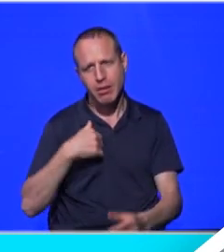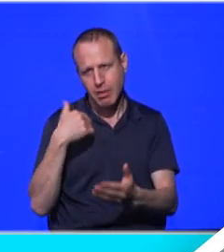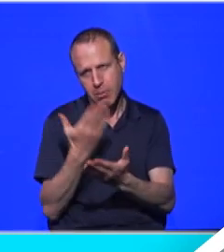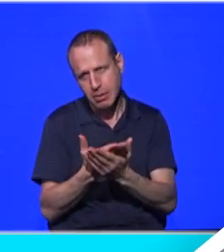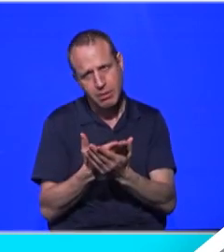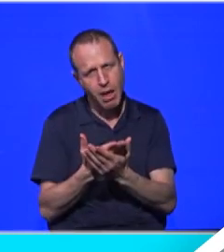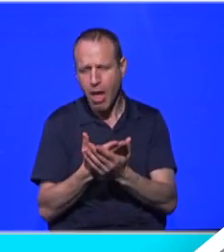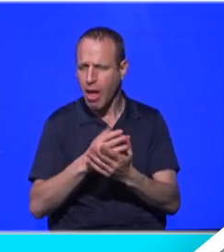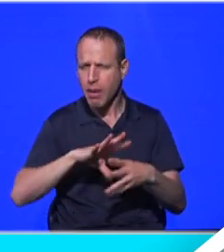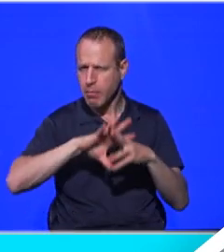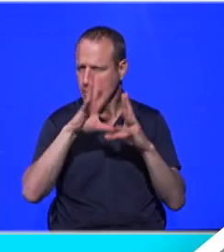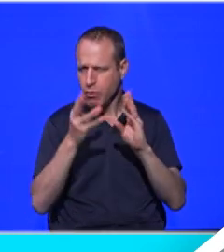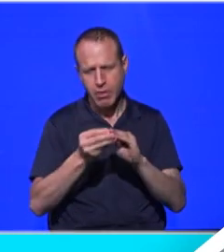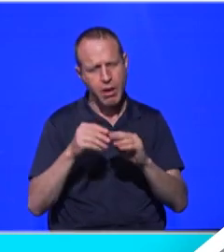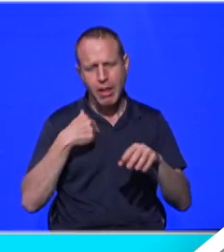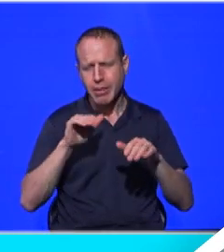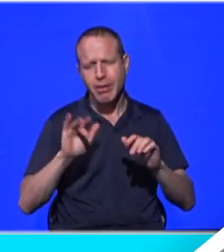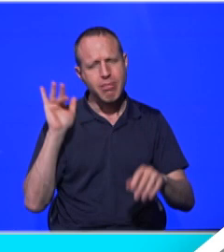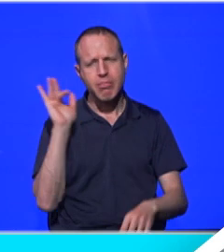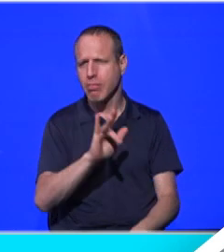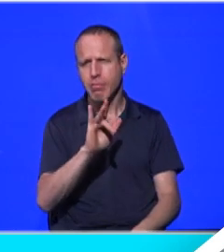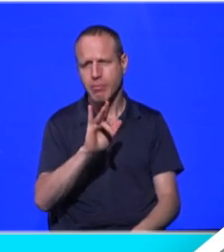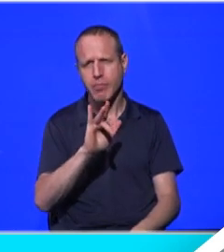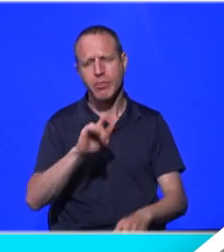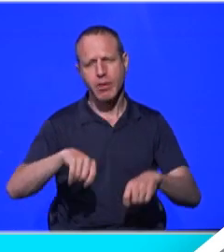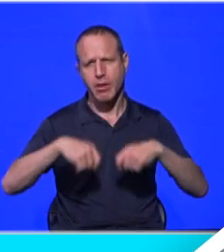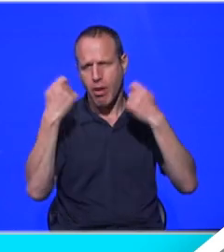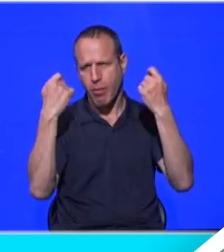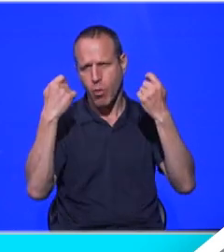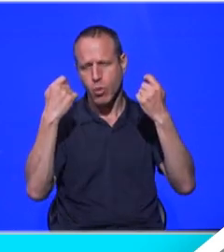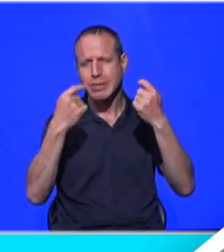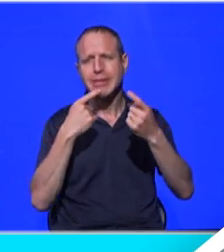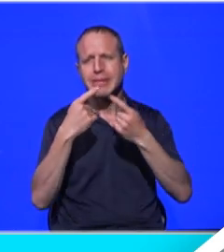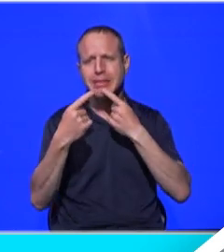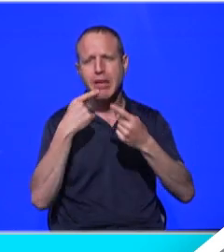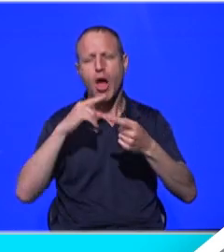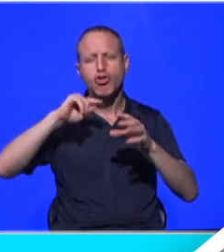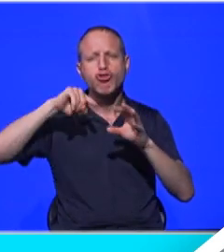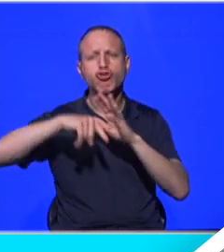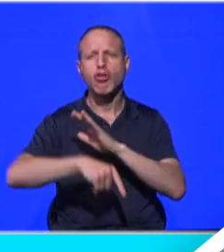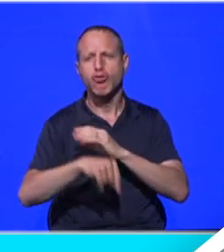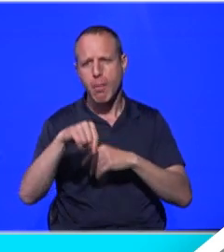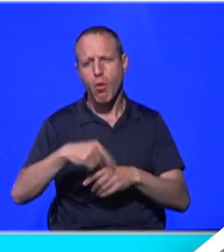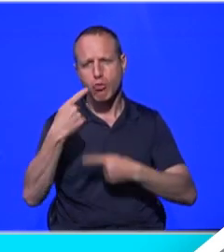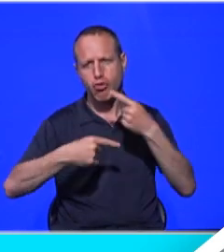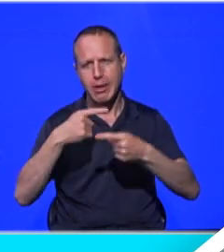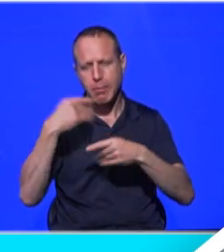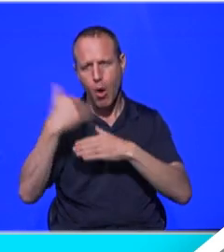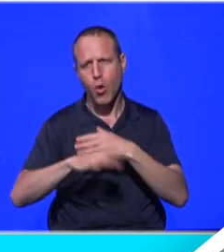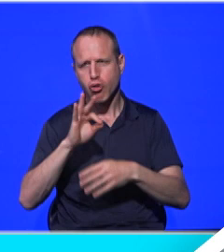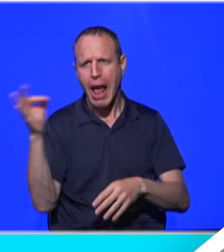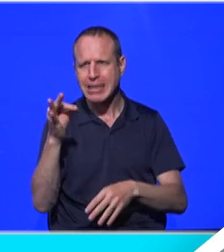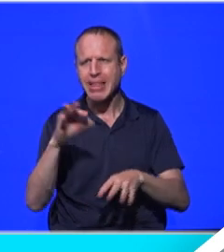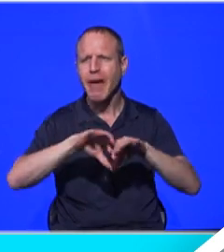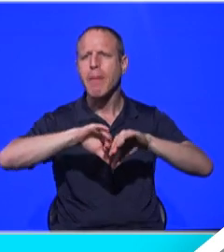לא, בכלל אני מסתייג מהתרבות השיח שהשתרשה פה בשנים האחרונות של הסתה